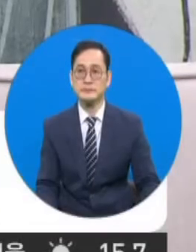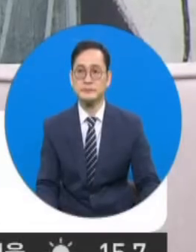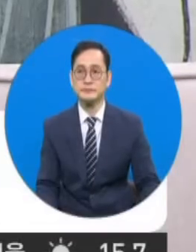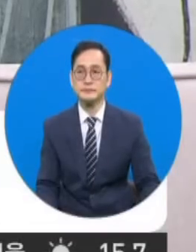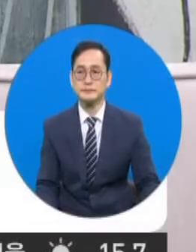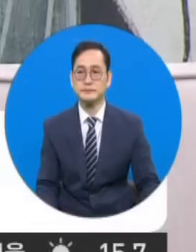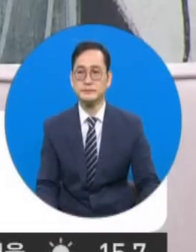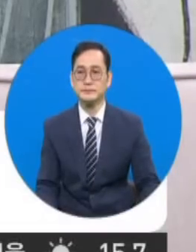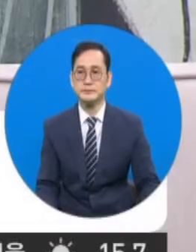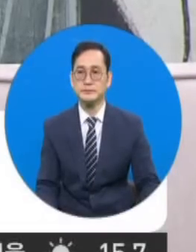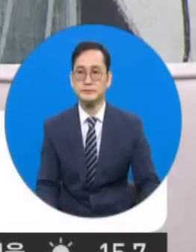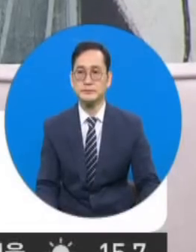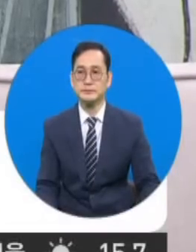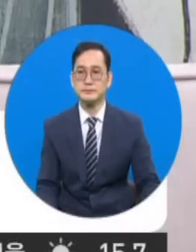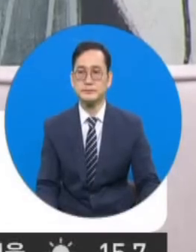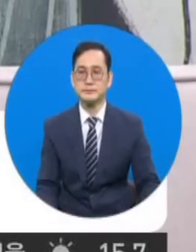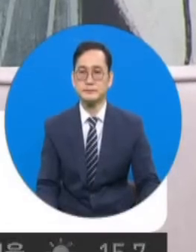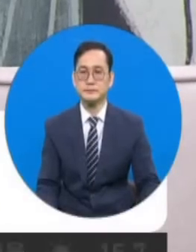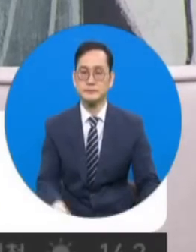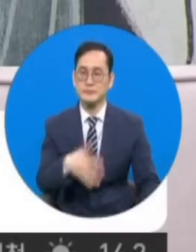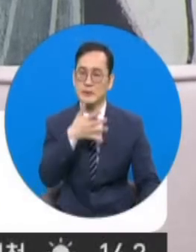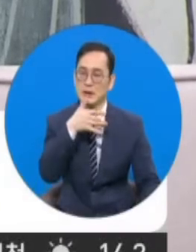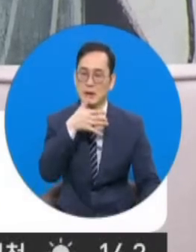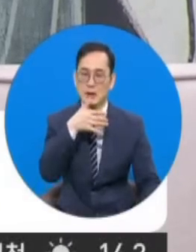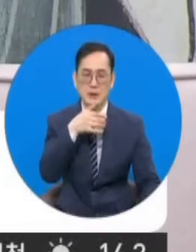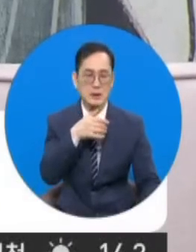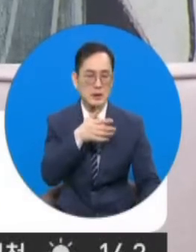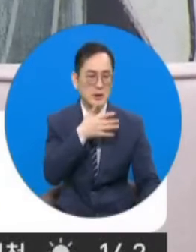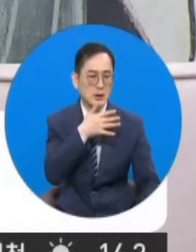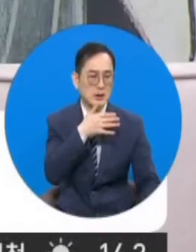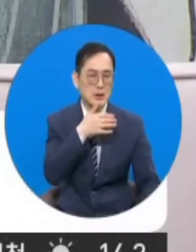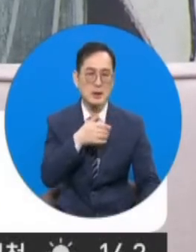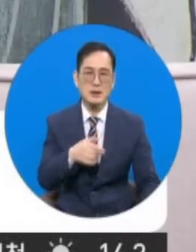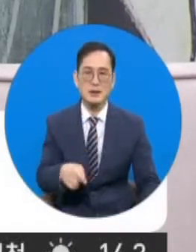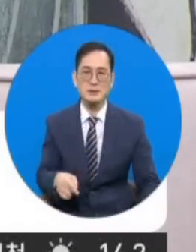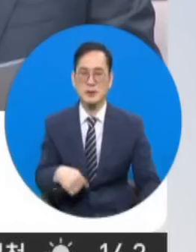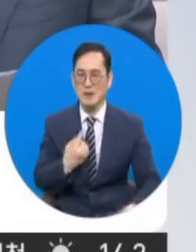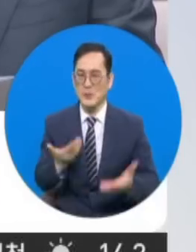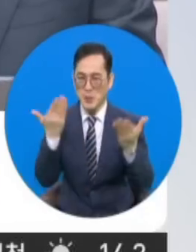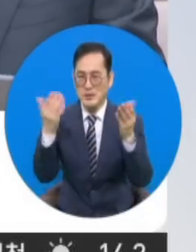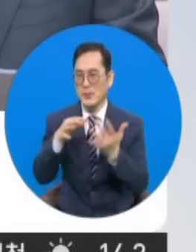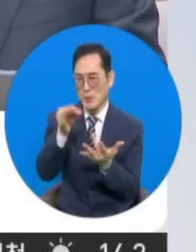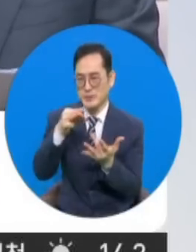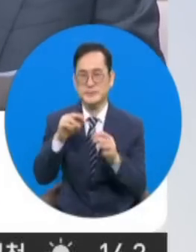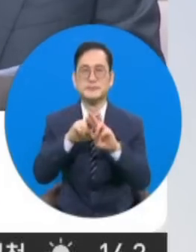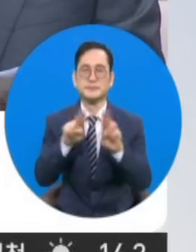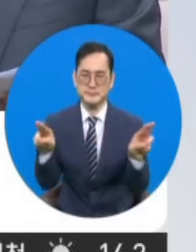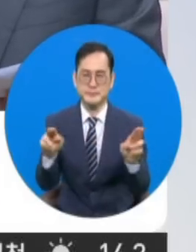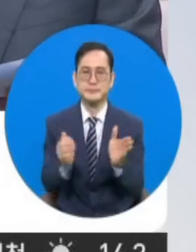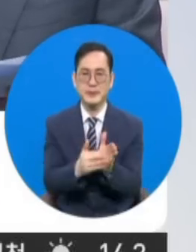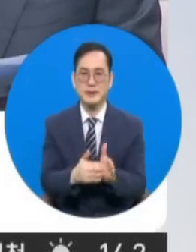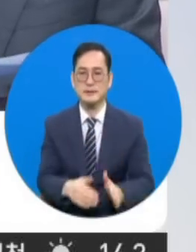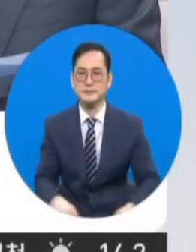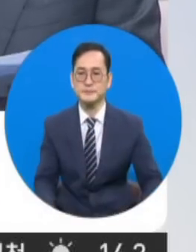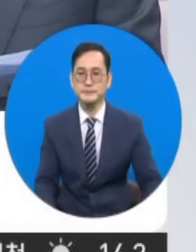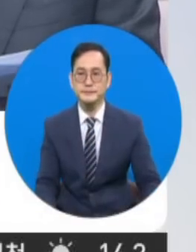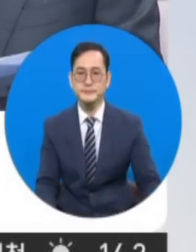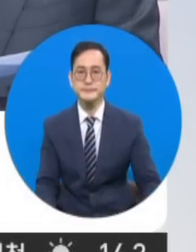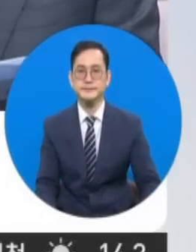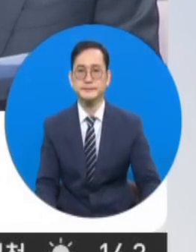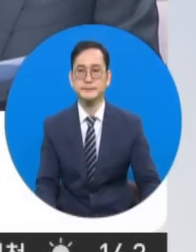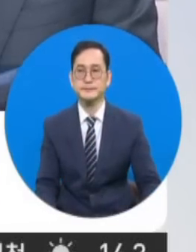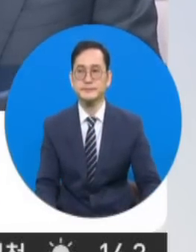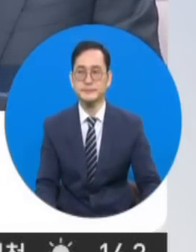놀란이 있는 것을인지를 하고 문제의 소지가 있겠다라고 인정을 했기 때문에 철회를 한 것으로